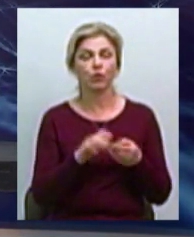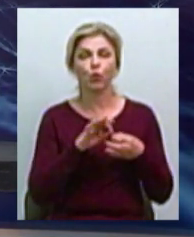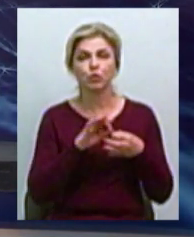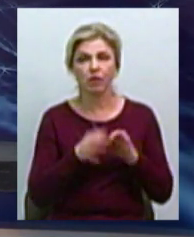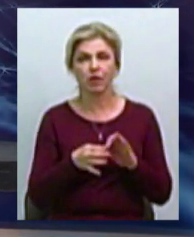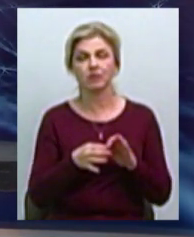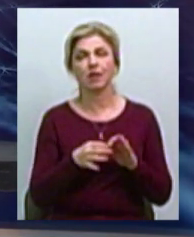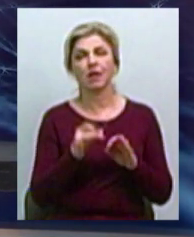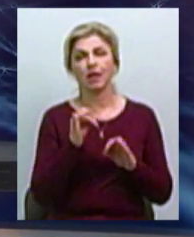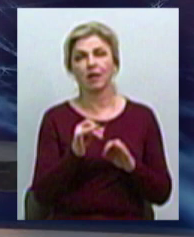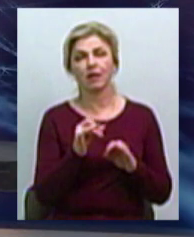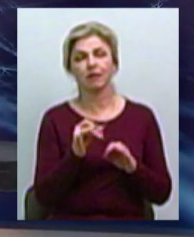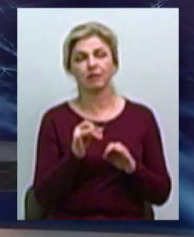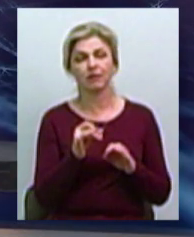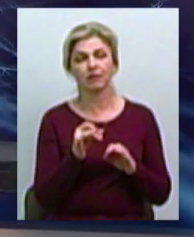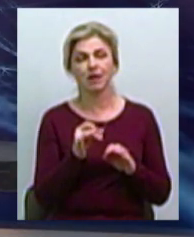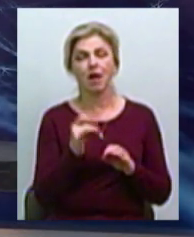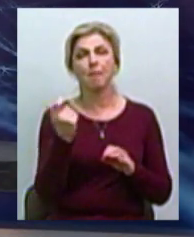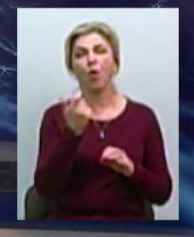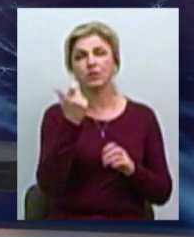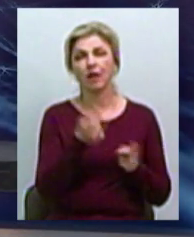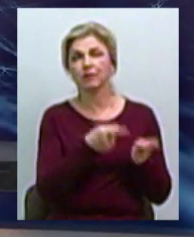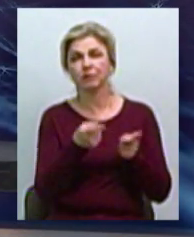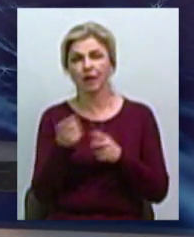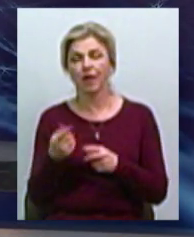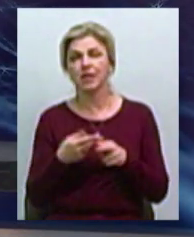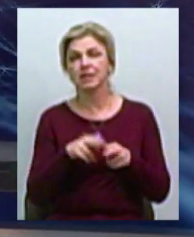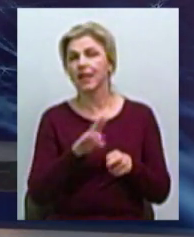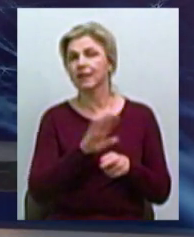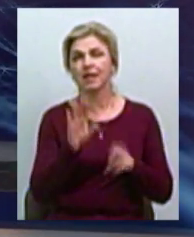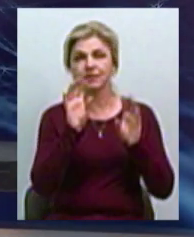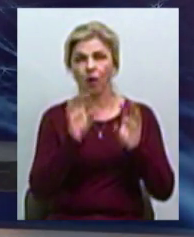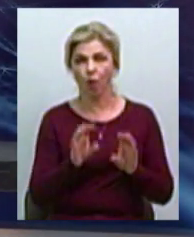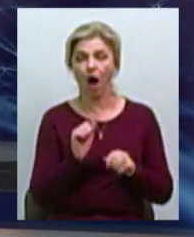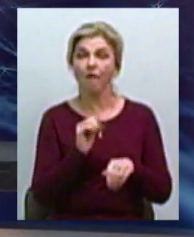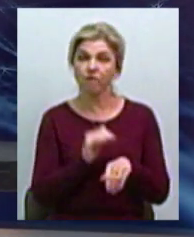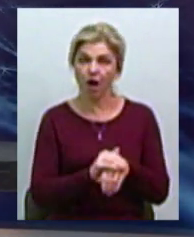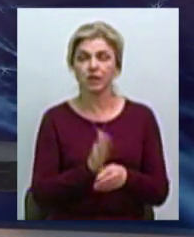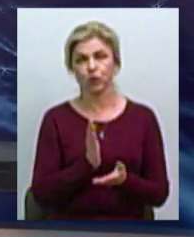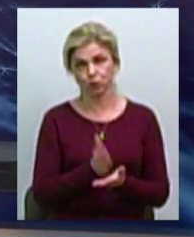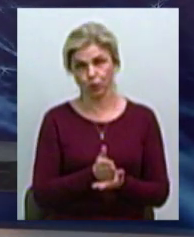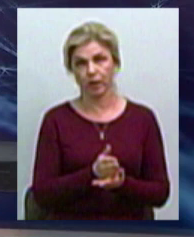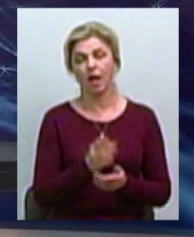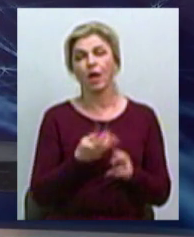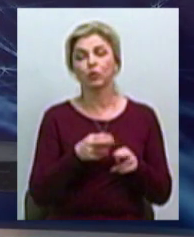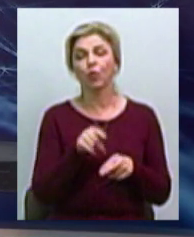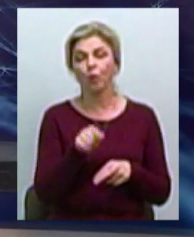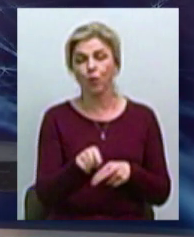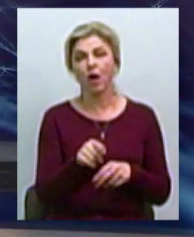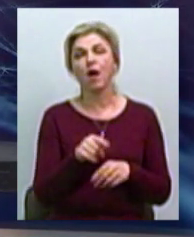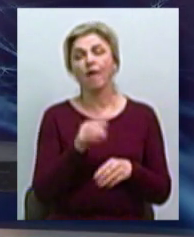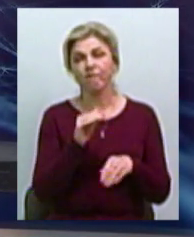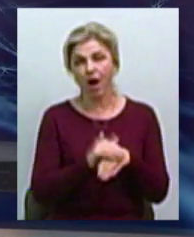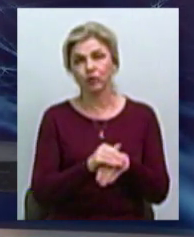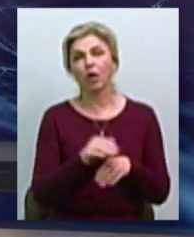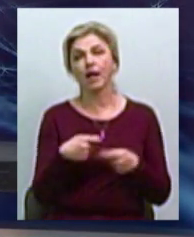у переведенні його з одного власника на інше. Але це все незаконно. Між тим, де-факто воно існує. Саме цьому, тому що де-факто ринок